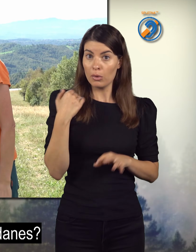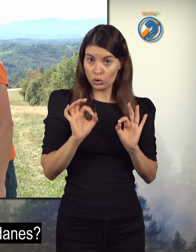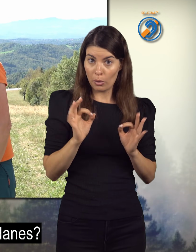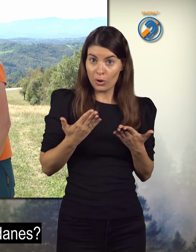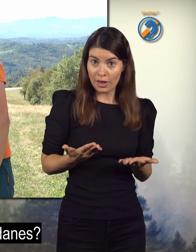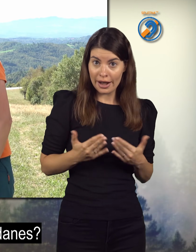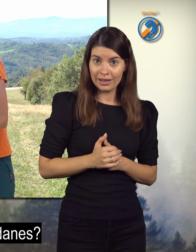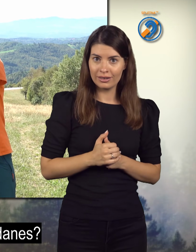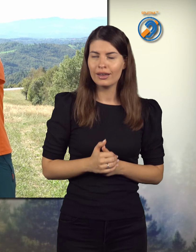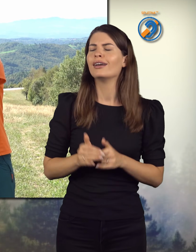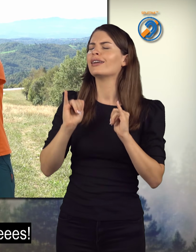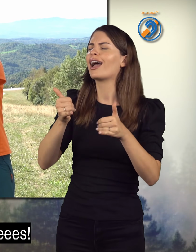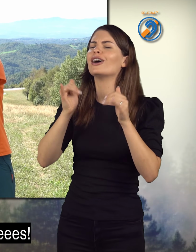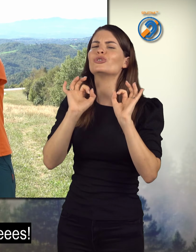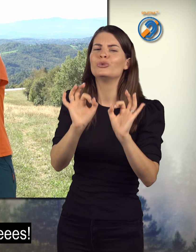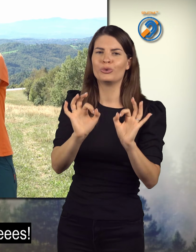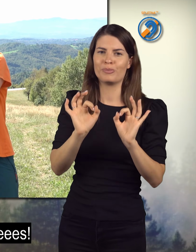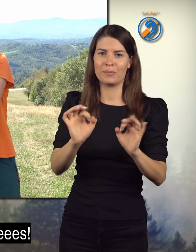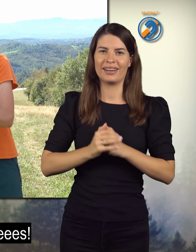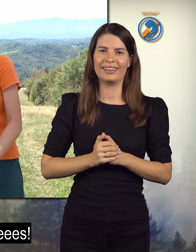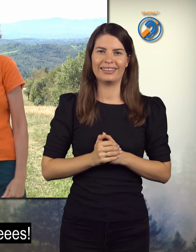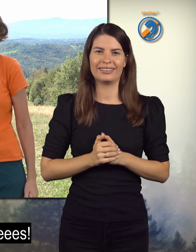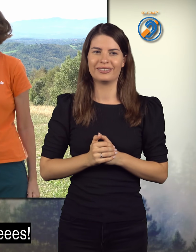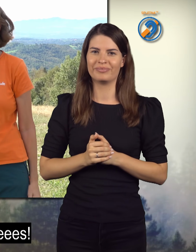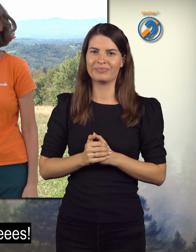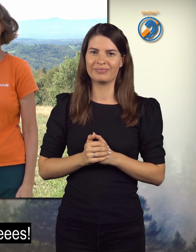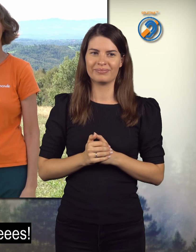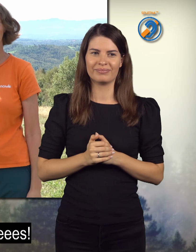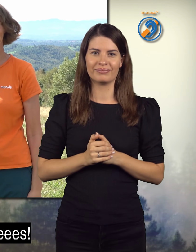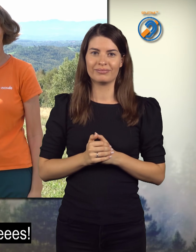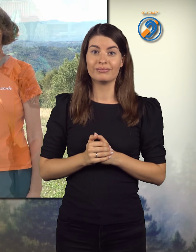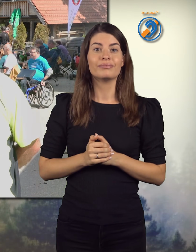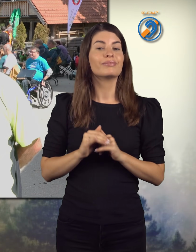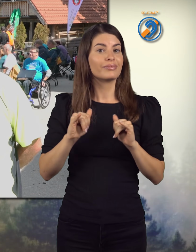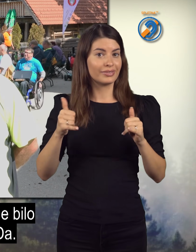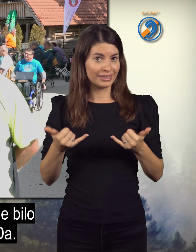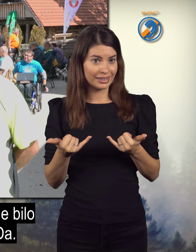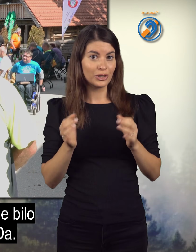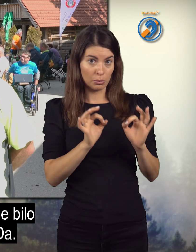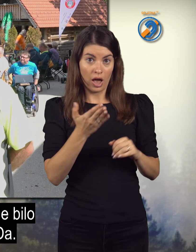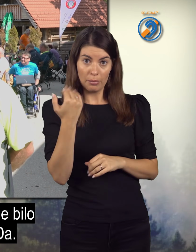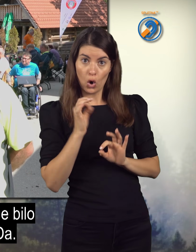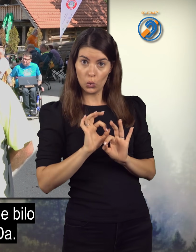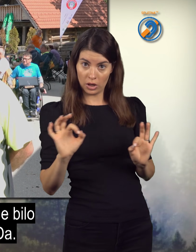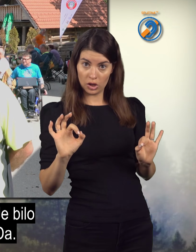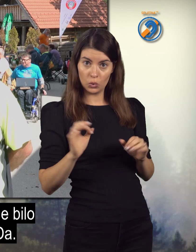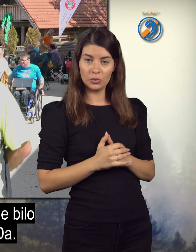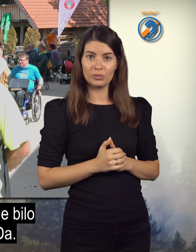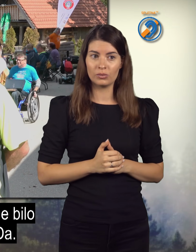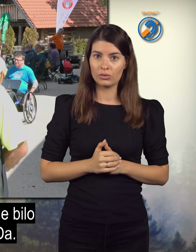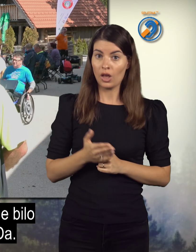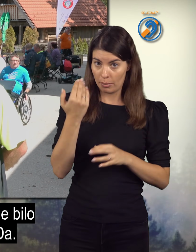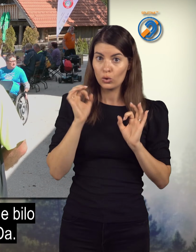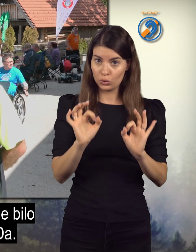Was it great? C'était bien aujourd'hui? Ah, c'est bien aujourd'hui. Yes. Yeah! Ja, super. Je bilo v redu?